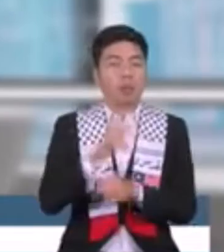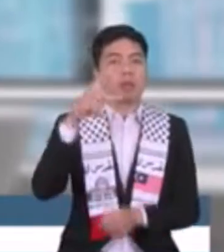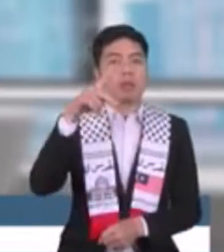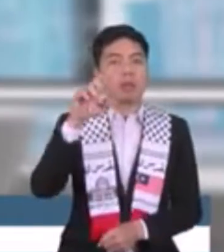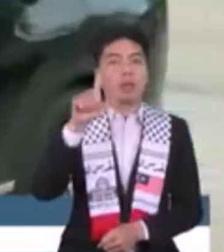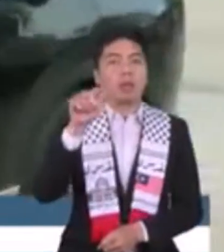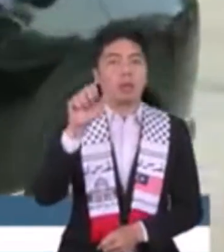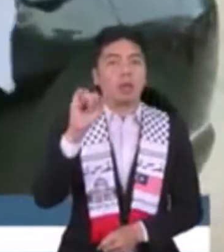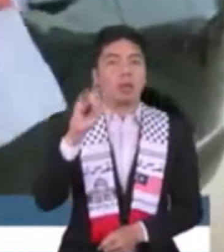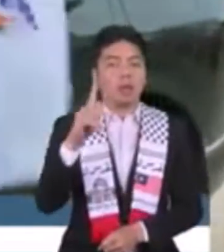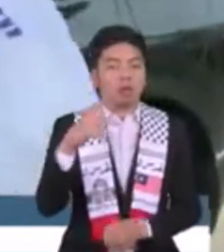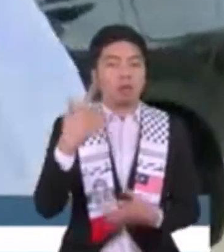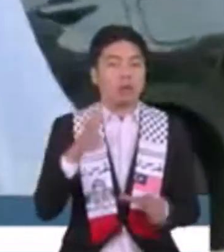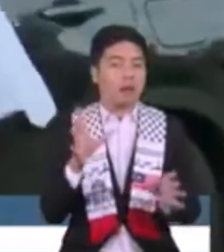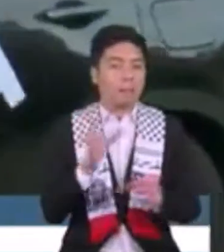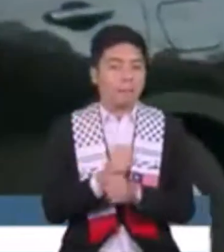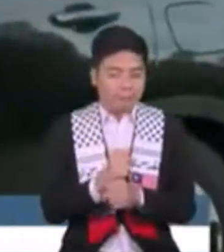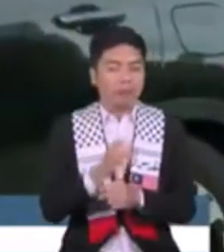tempat.